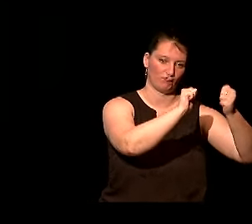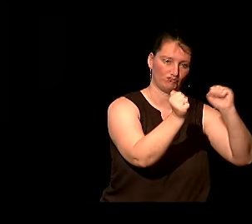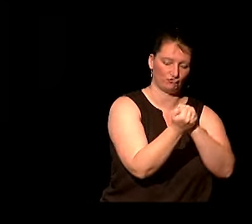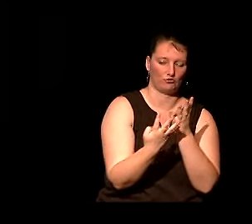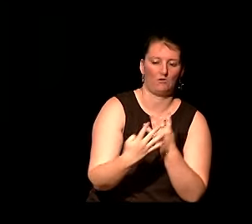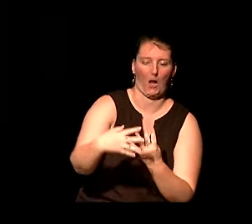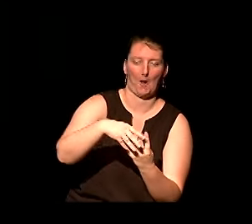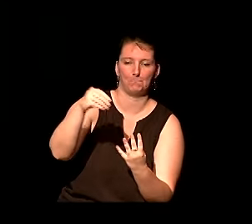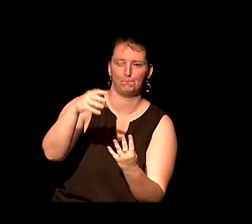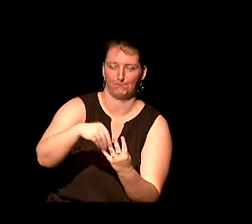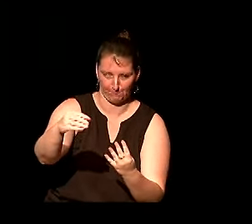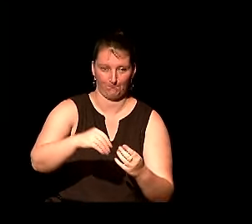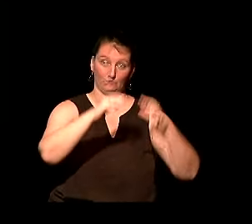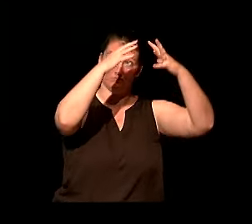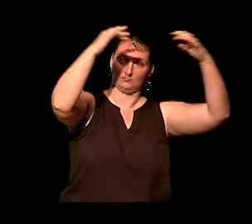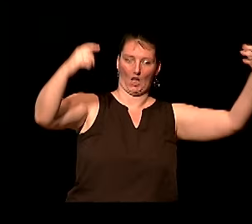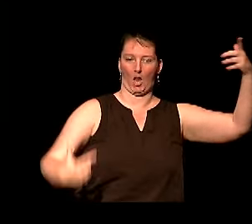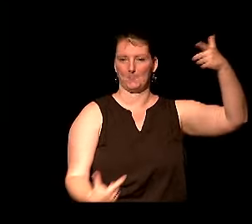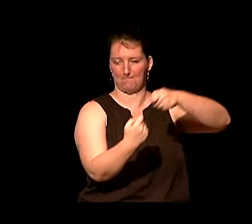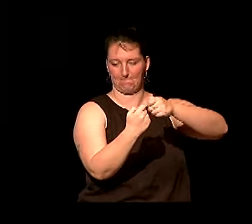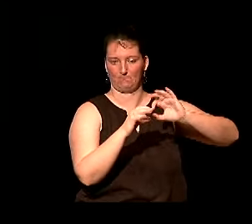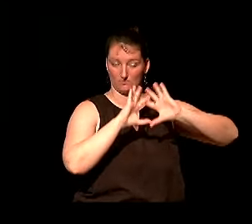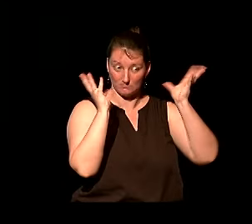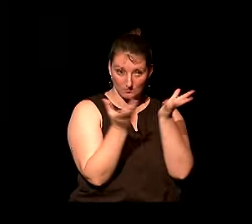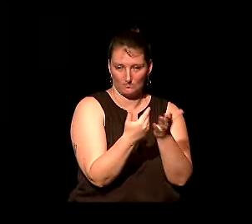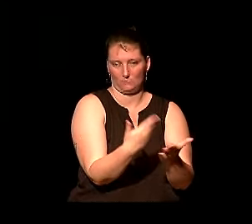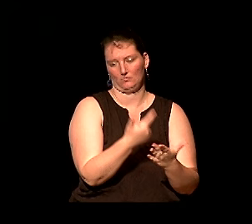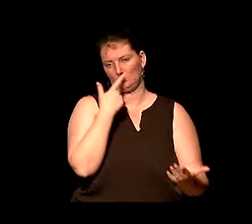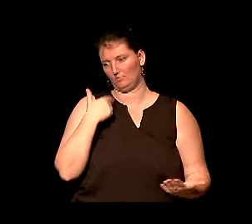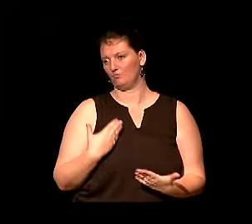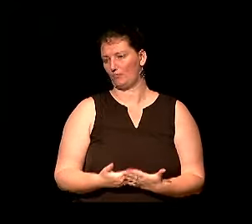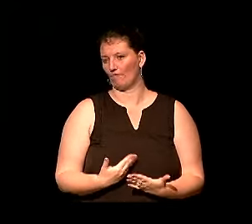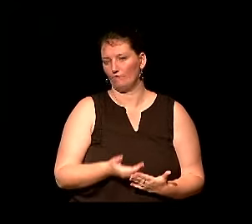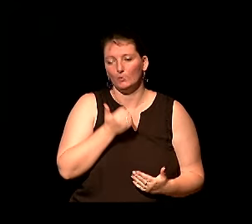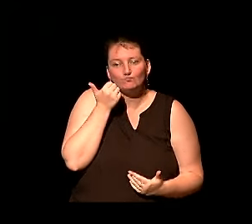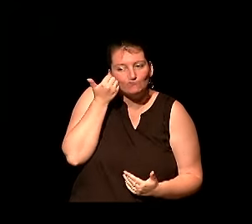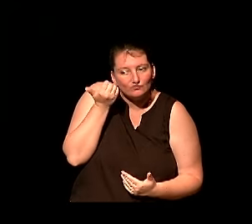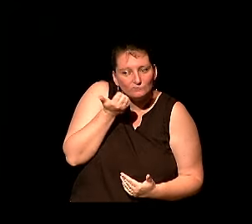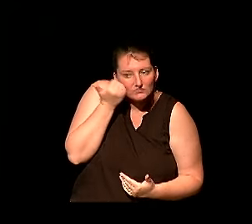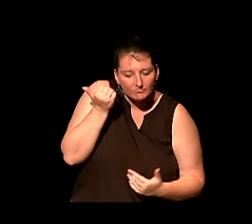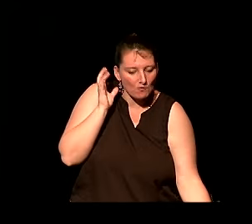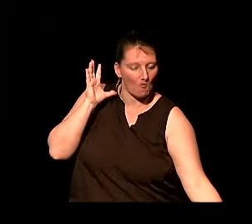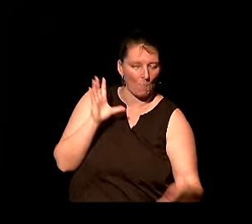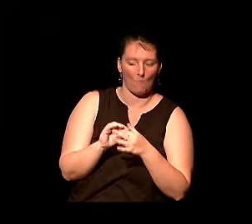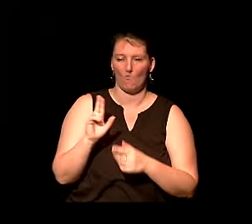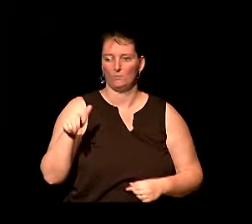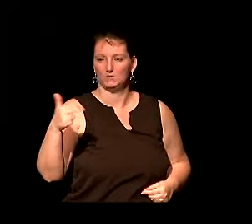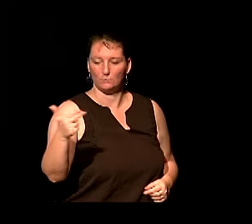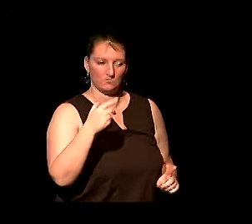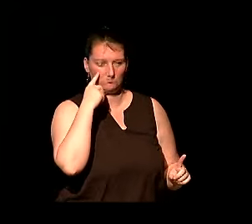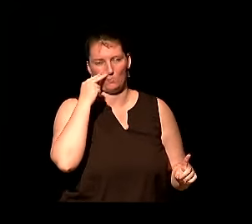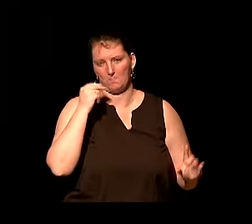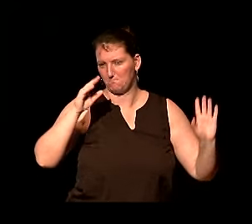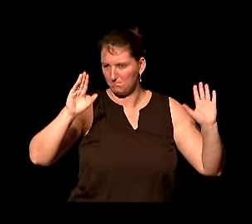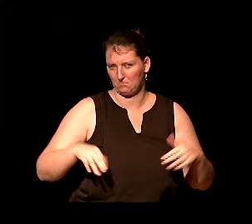Cette miscibilité des éléments et des couleurs est comme le gage de la tendresse secrète que garderait la nature pour l'homme jusqu'en ses plus rudes